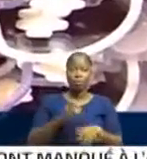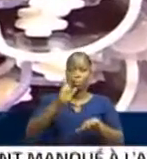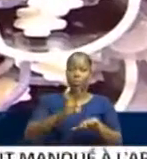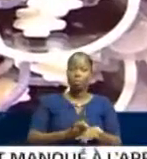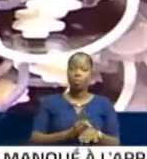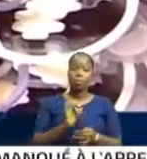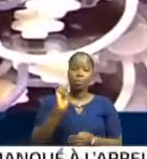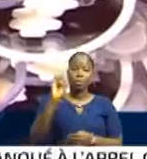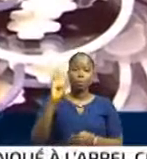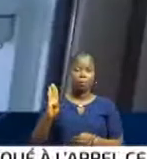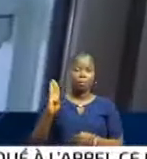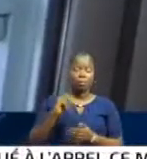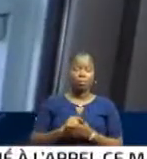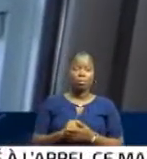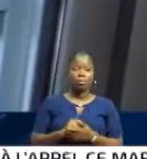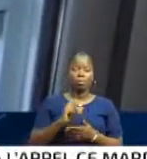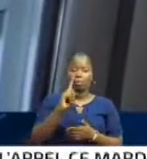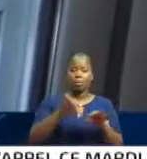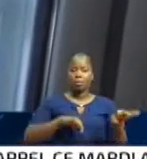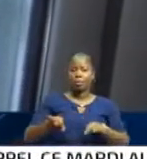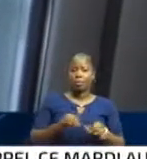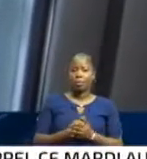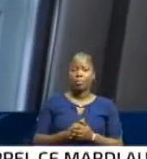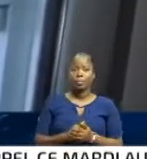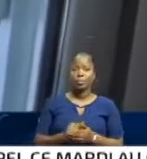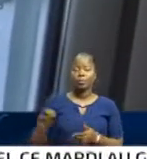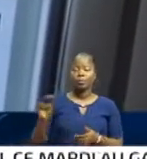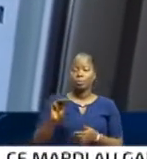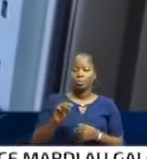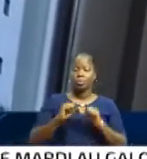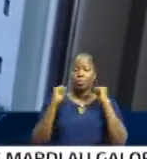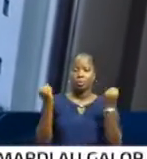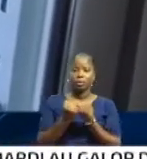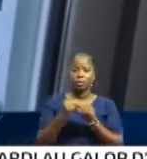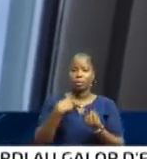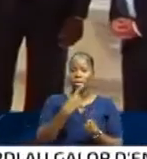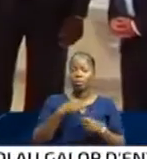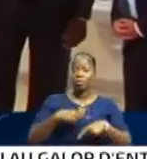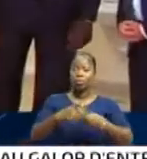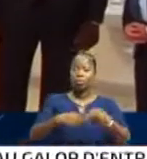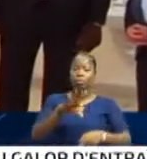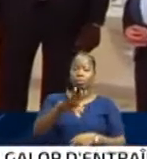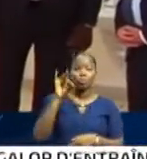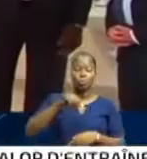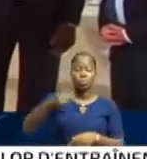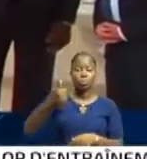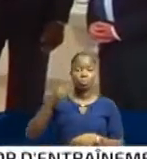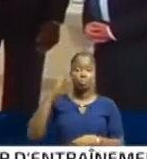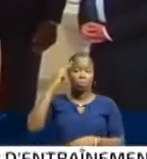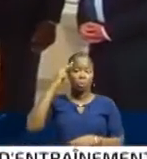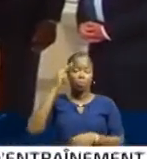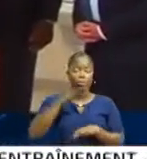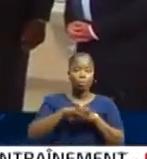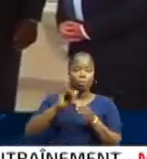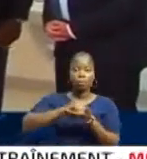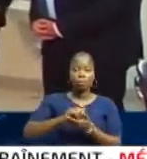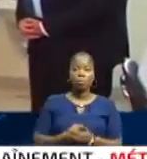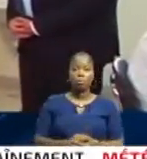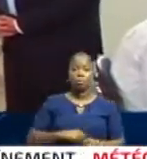b un phénomène et qui réduit l efficacité des acteurs du secteur qui vont devoir trouver d'autres solutions pour satisfaire